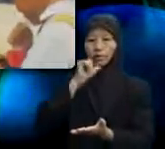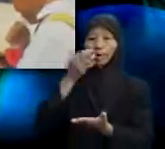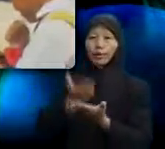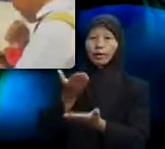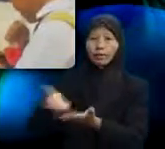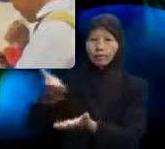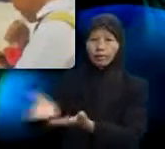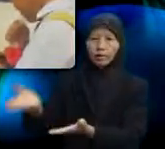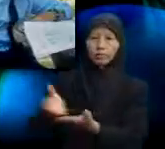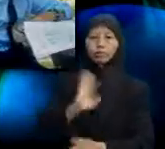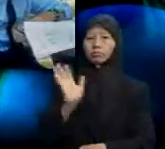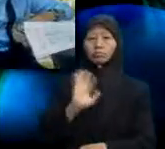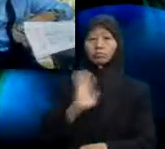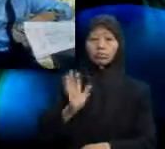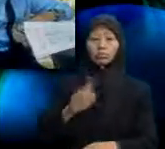tidak menguntungkan.